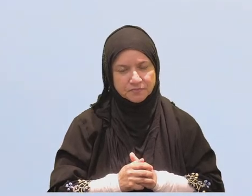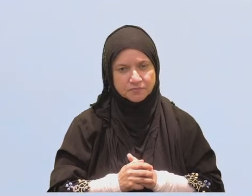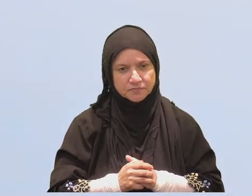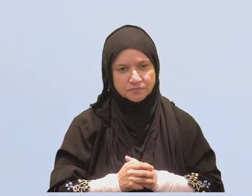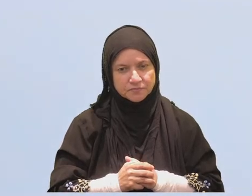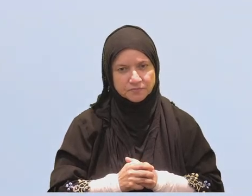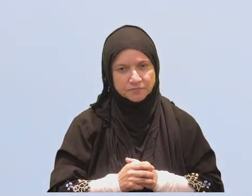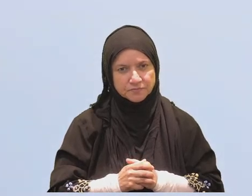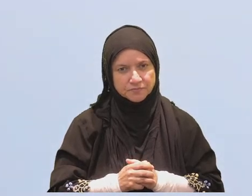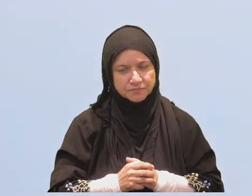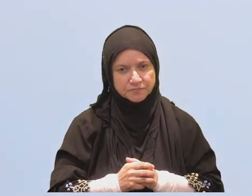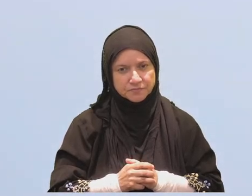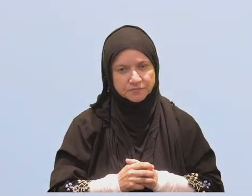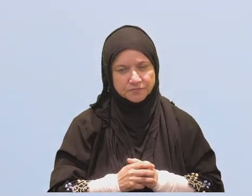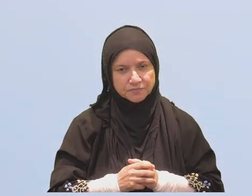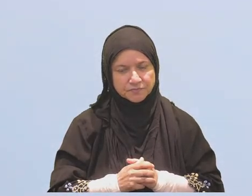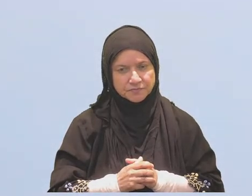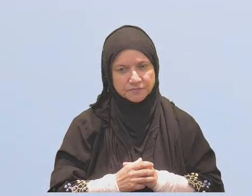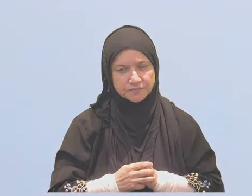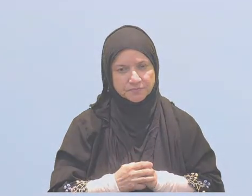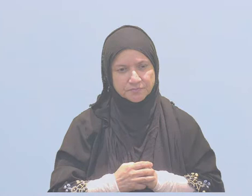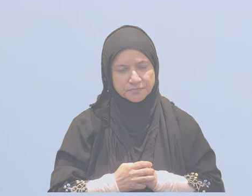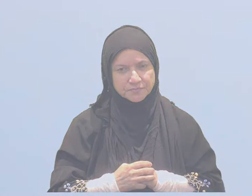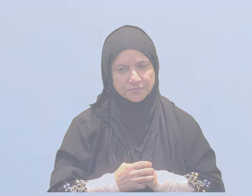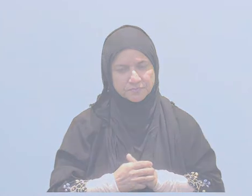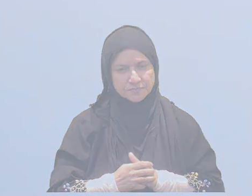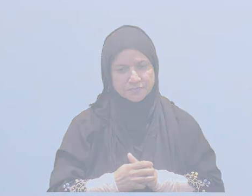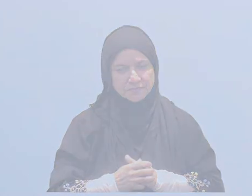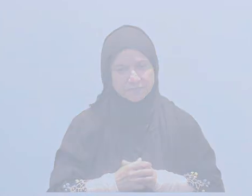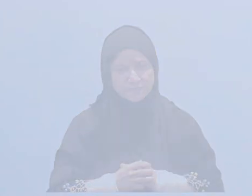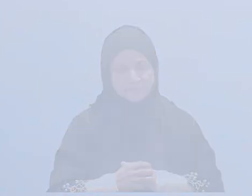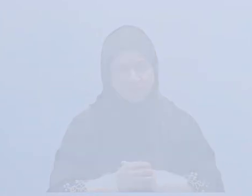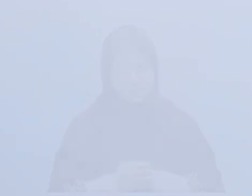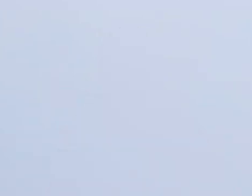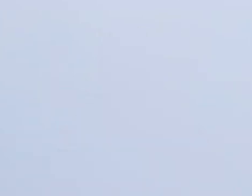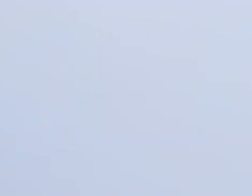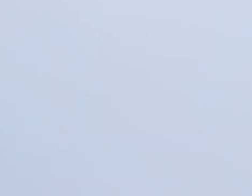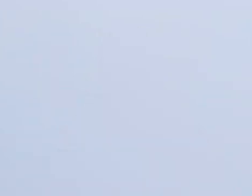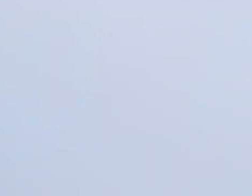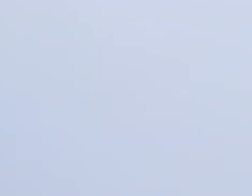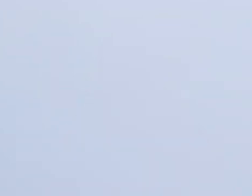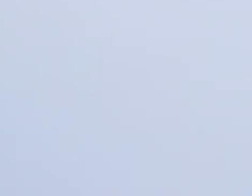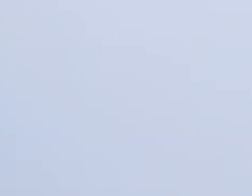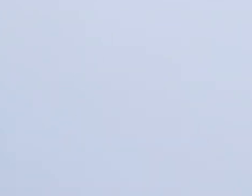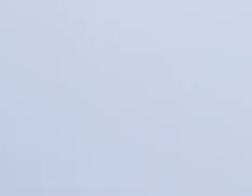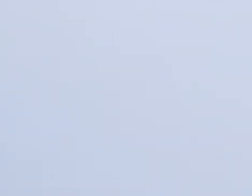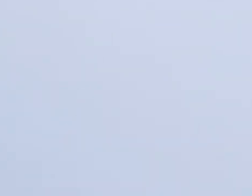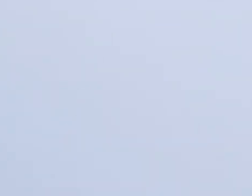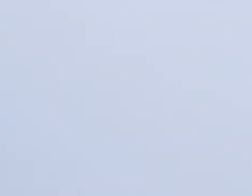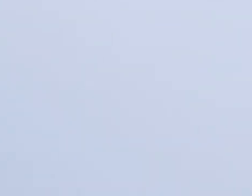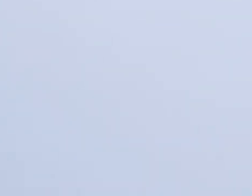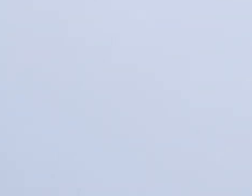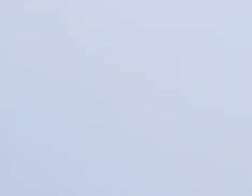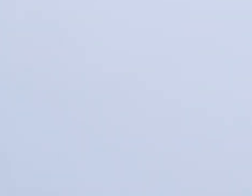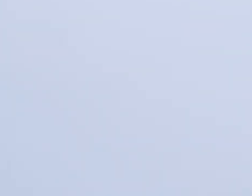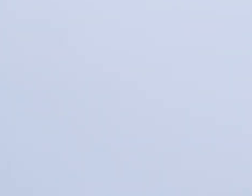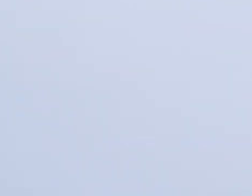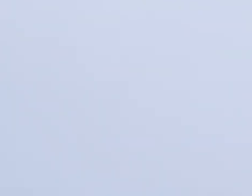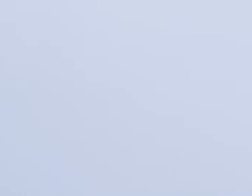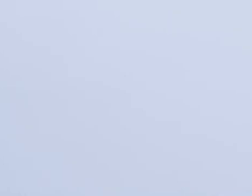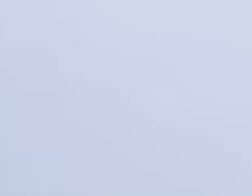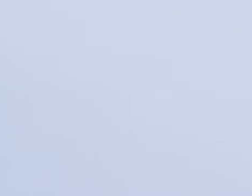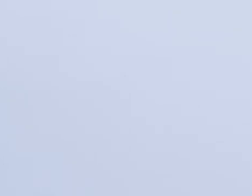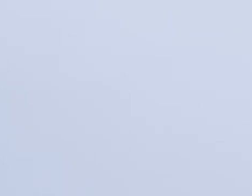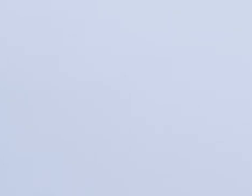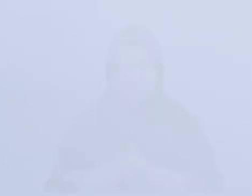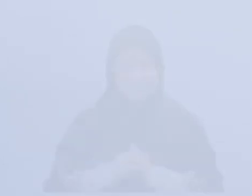وسلم وبارك على سيدنا وحبيبنا وقرة أعيننا محمد وآله وصحبه وسلم الحمد لله. I